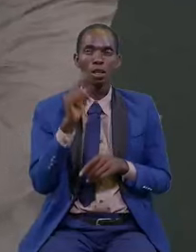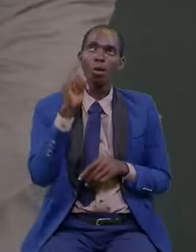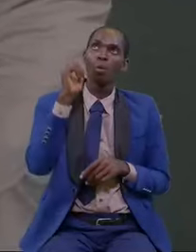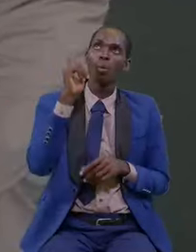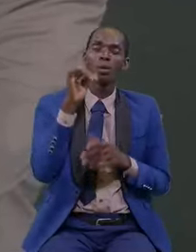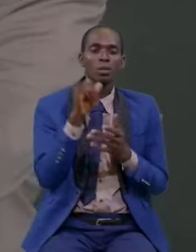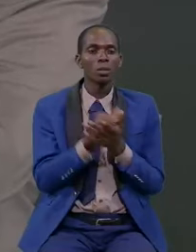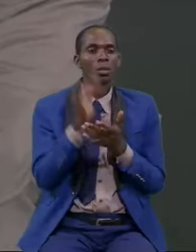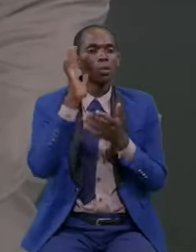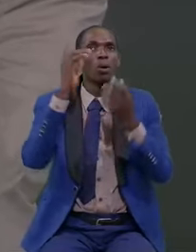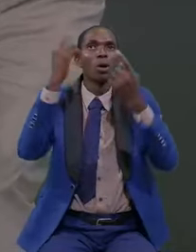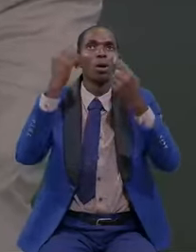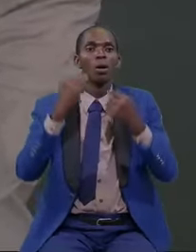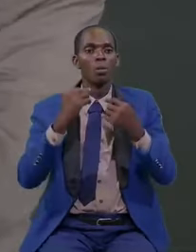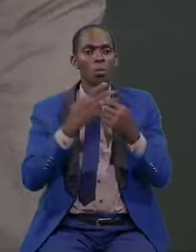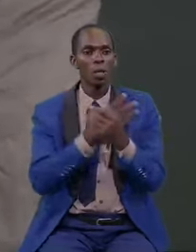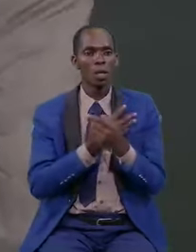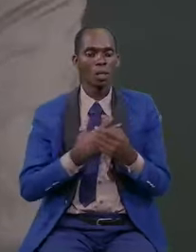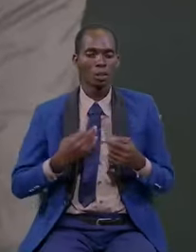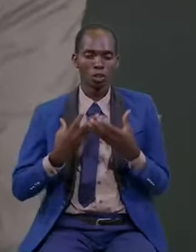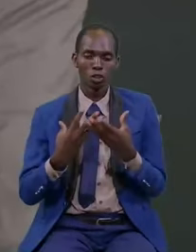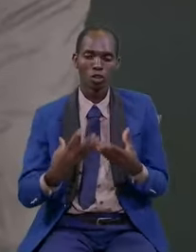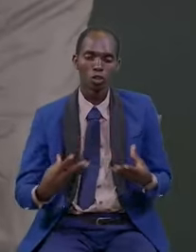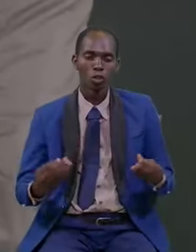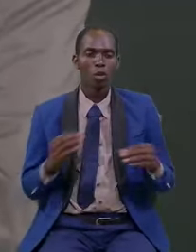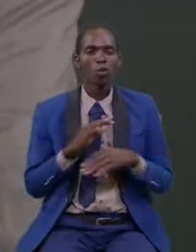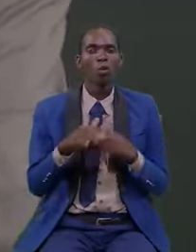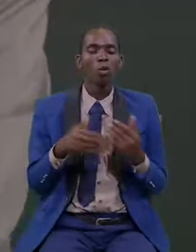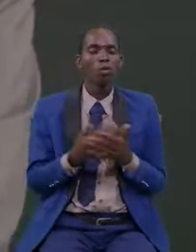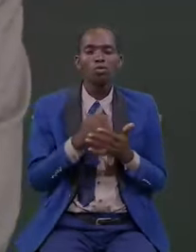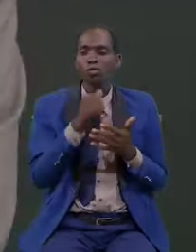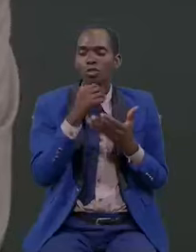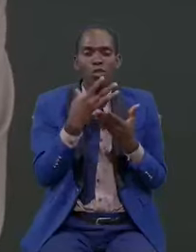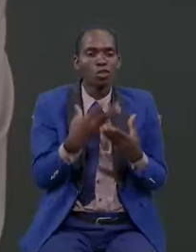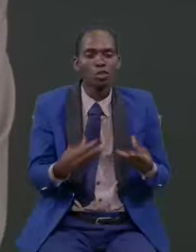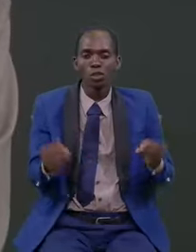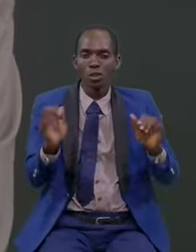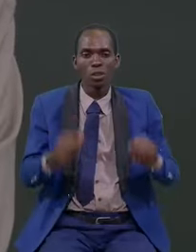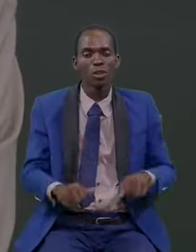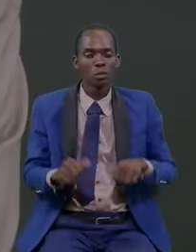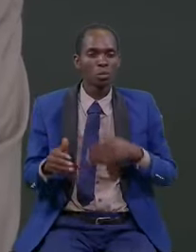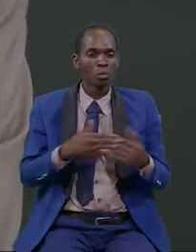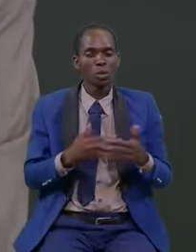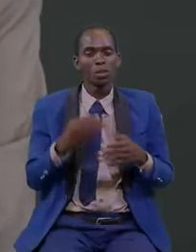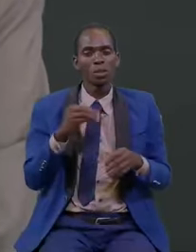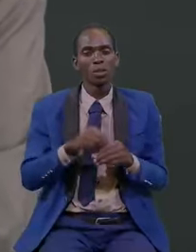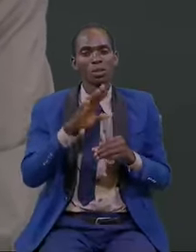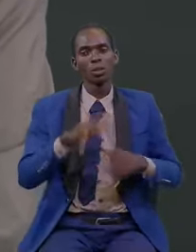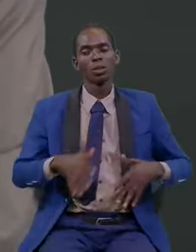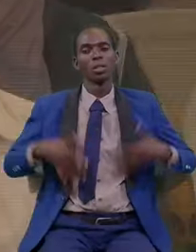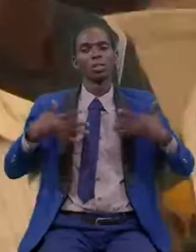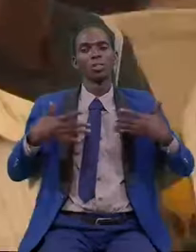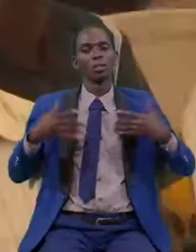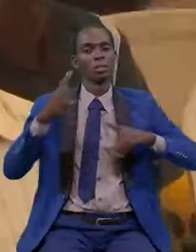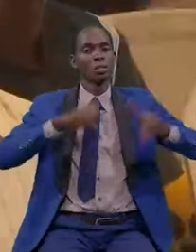venir et résoudre tous les cas insolubles dans votre